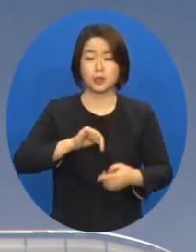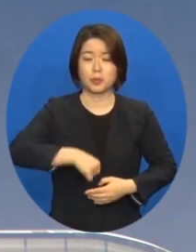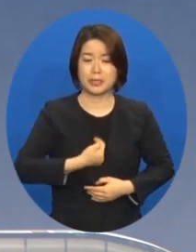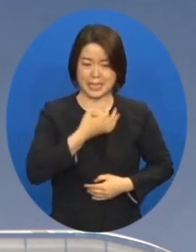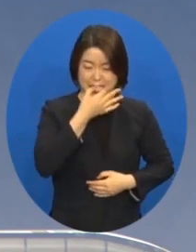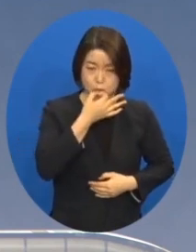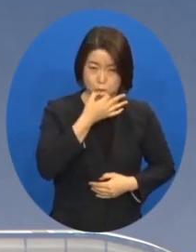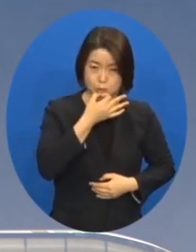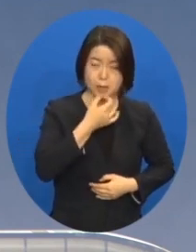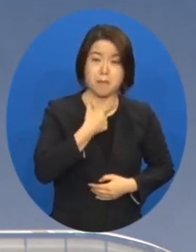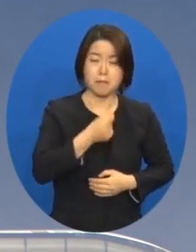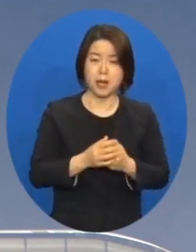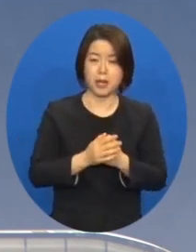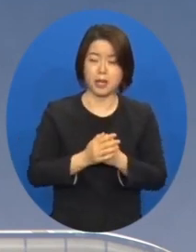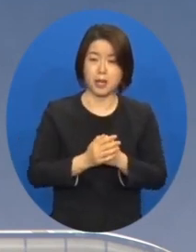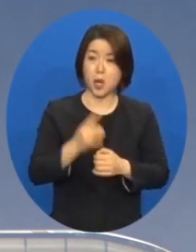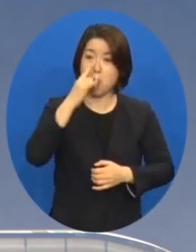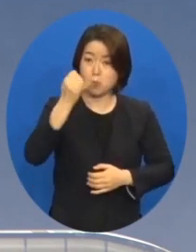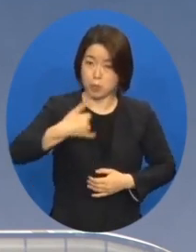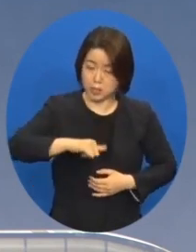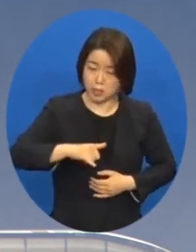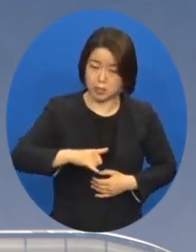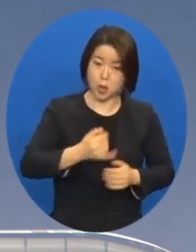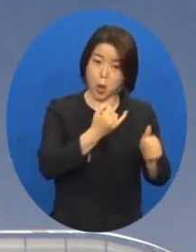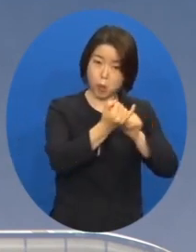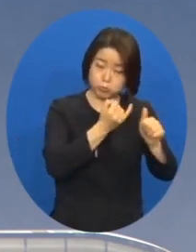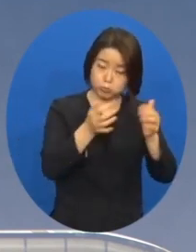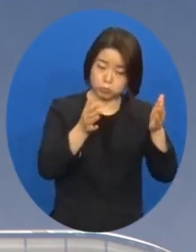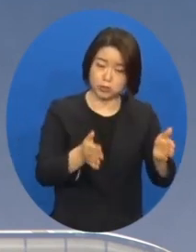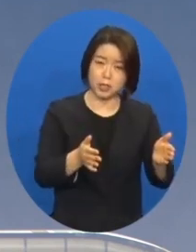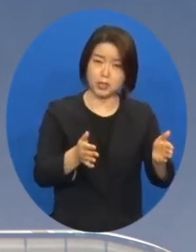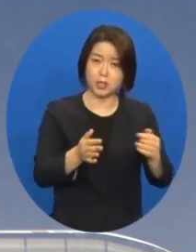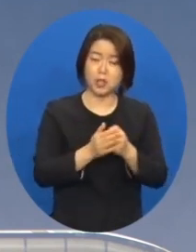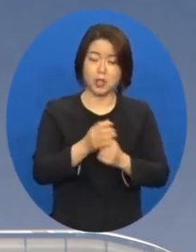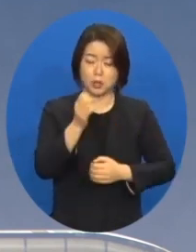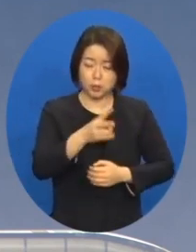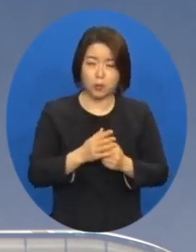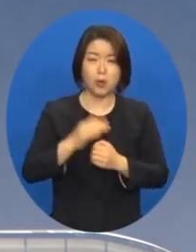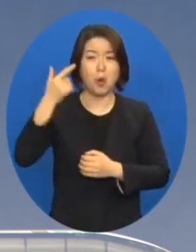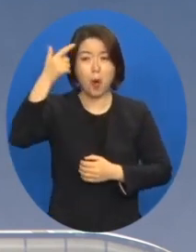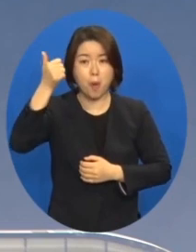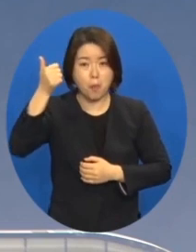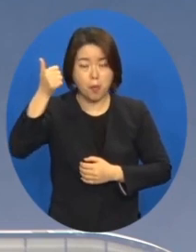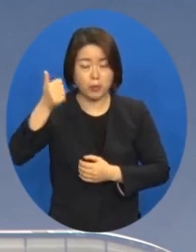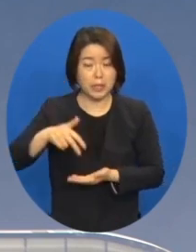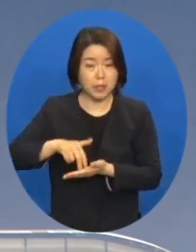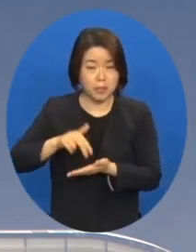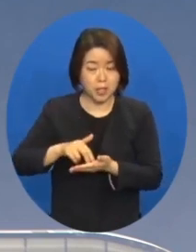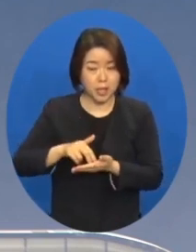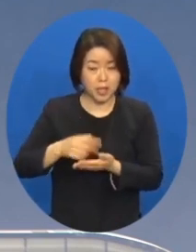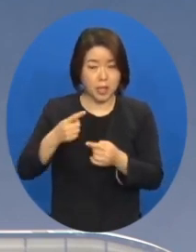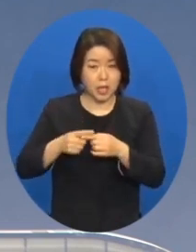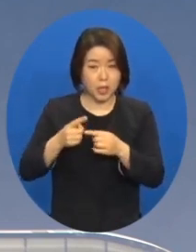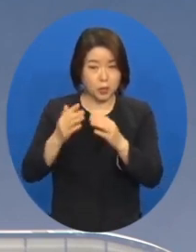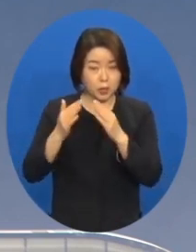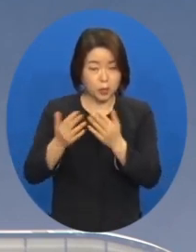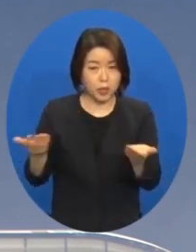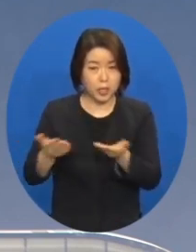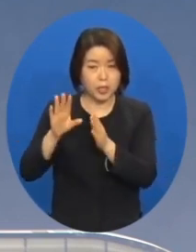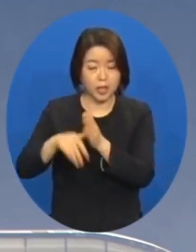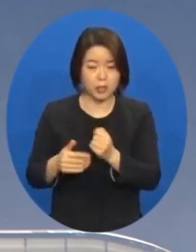사이에도 부모 자녀 사이에도 우리가 목사가 되어서 교회 일을 할 때도 우리 속에서 끊임없이